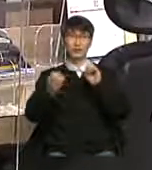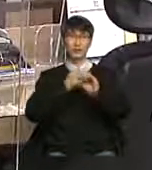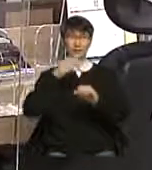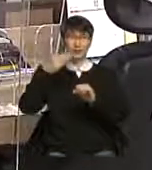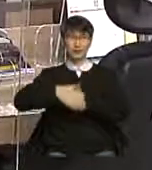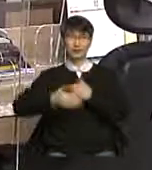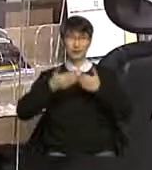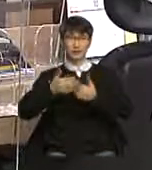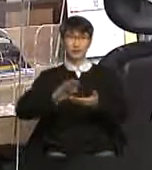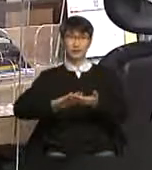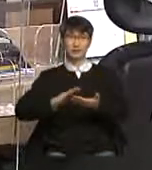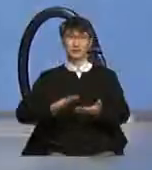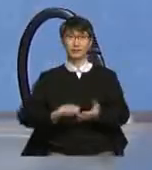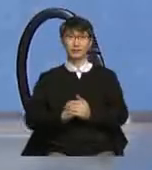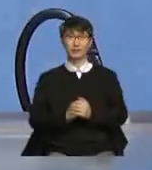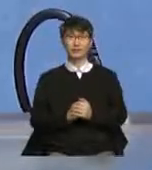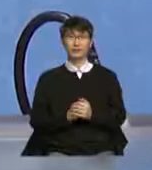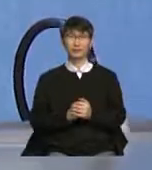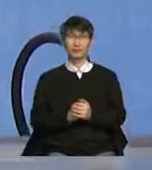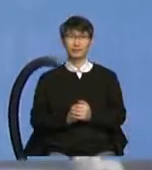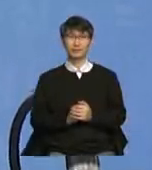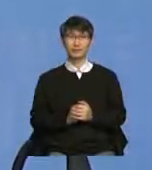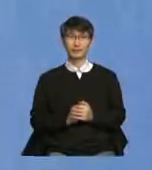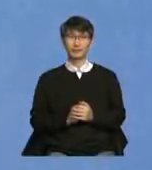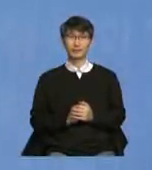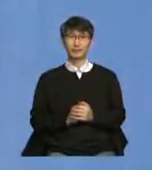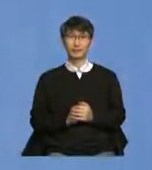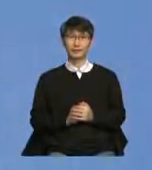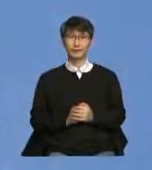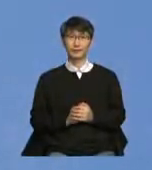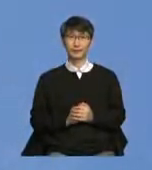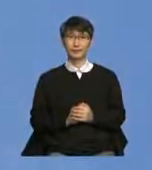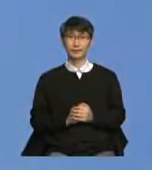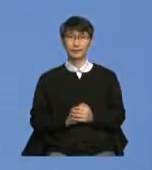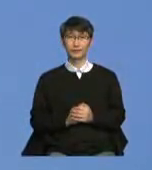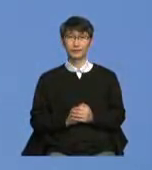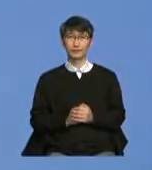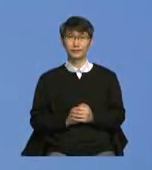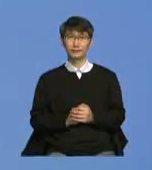방식으로 진행됐습니다. 딜라이브 서울 경기 케이블 TV 이상보입니다.